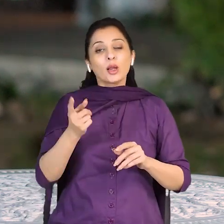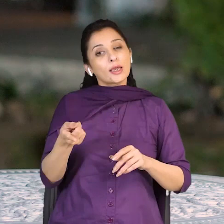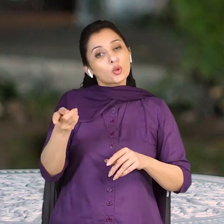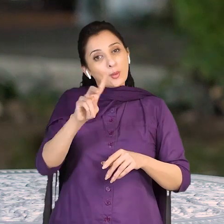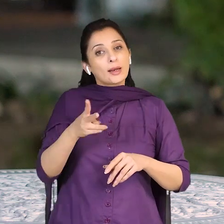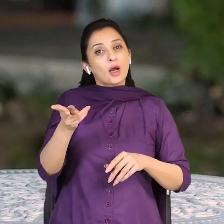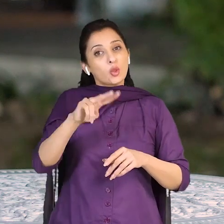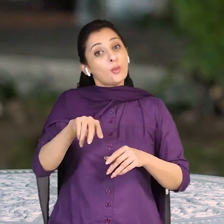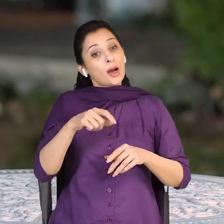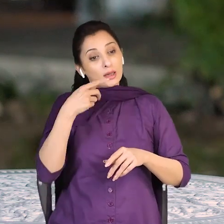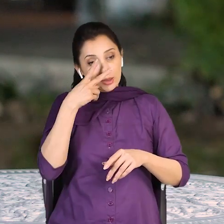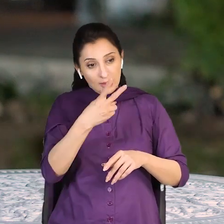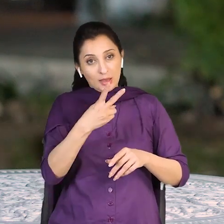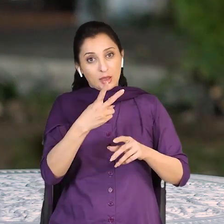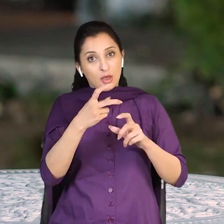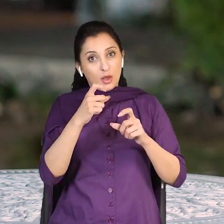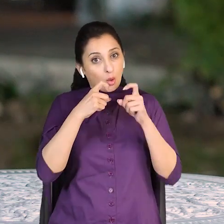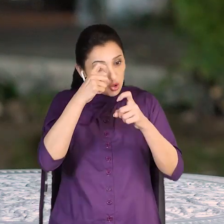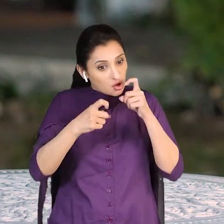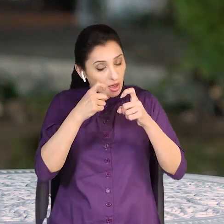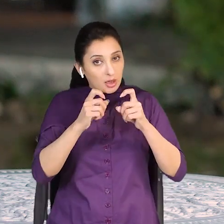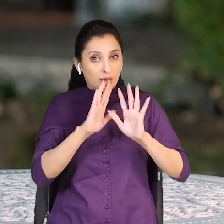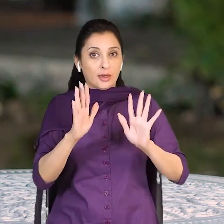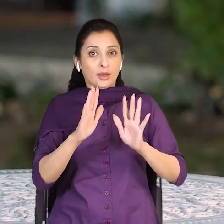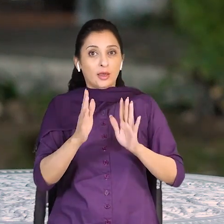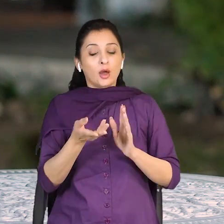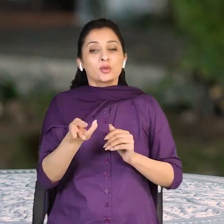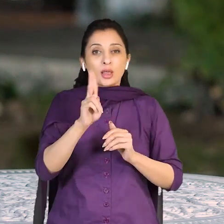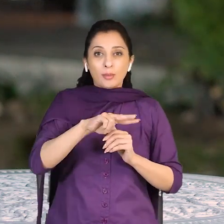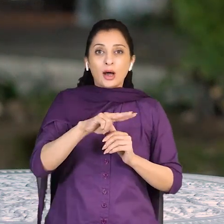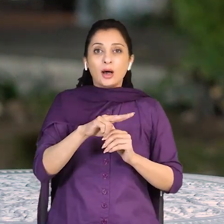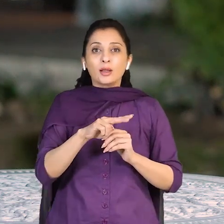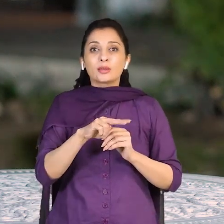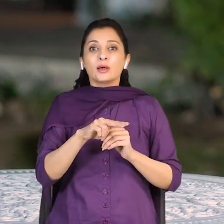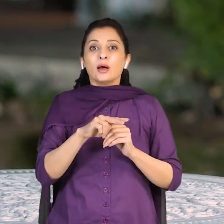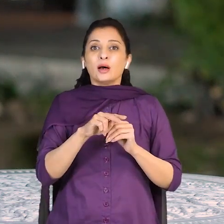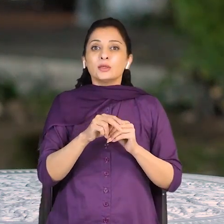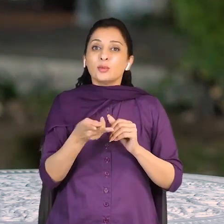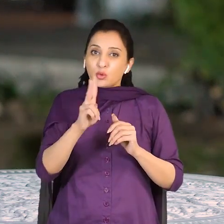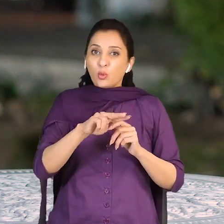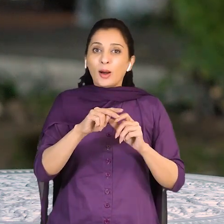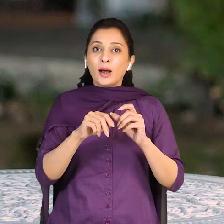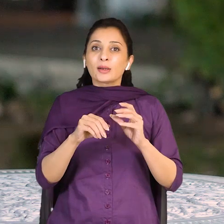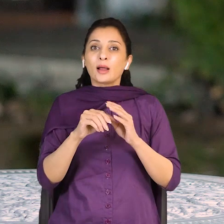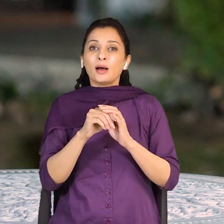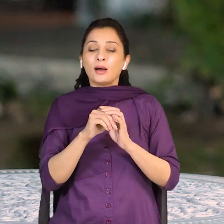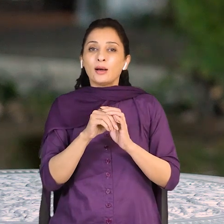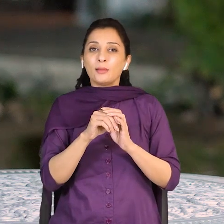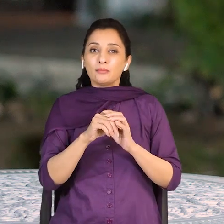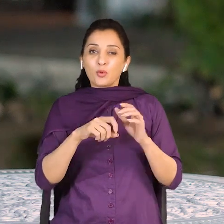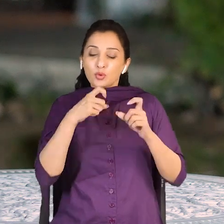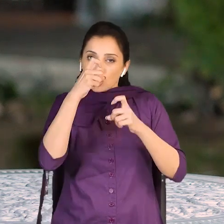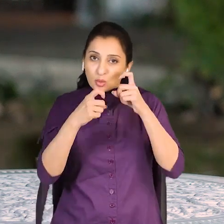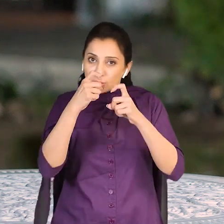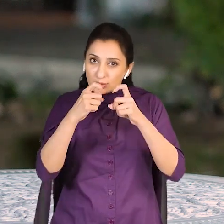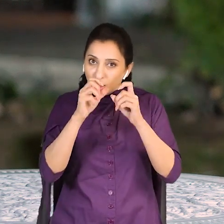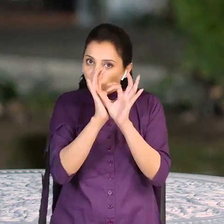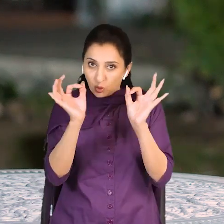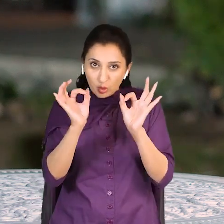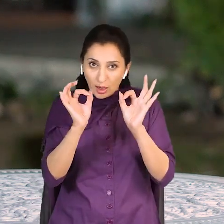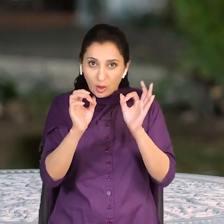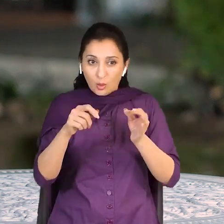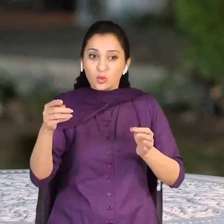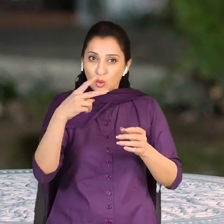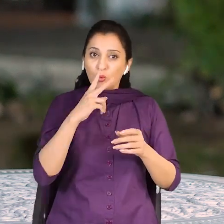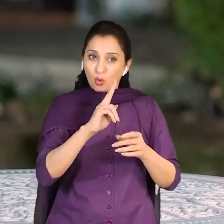लेकर आएँ। तो हम फिर उनको मैंने कहा कि चलें मैं आपको फिर रेकी कराती हूँ। और फिर जब उनको शाही हमाम के